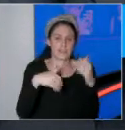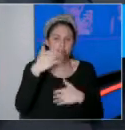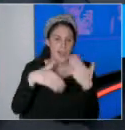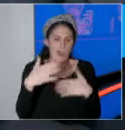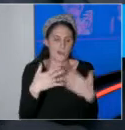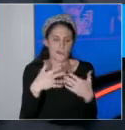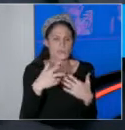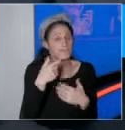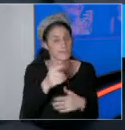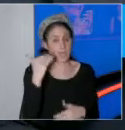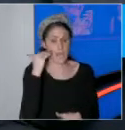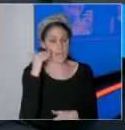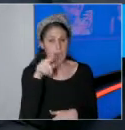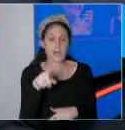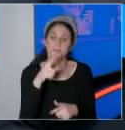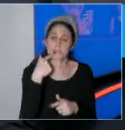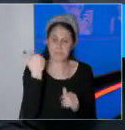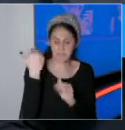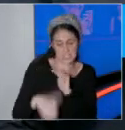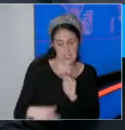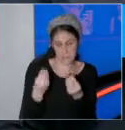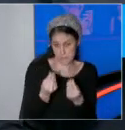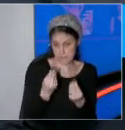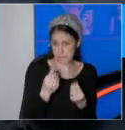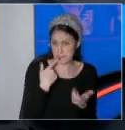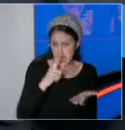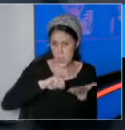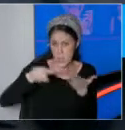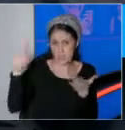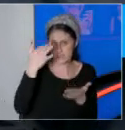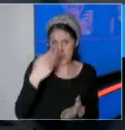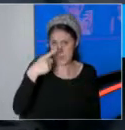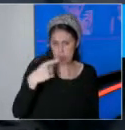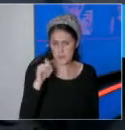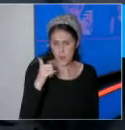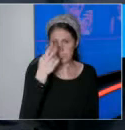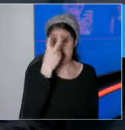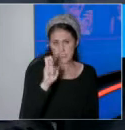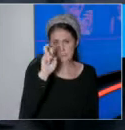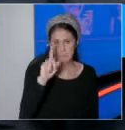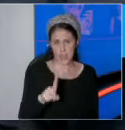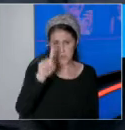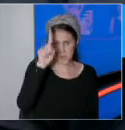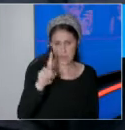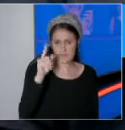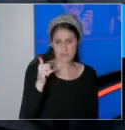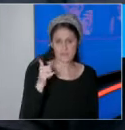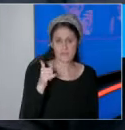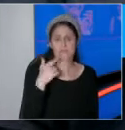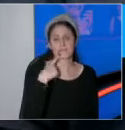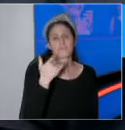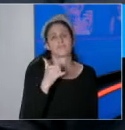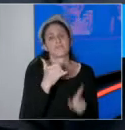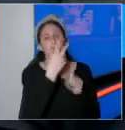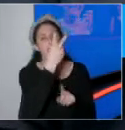אצל האמריקאים זה הולך להסתיים, מה זה, אוטוטו, עוד חודש וכמה ימים, נכון? ב-20 בינואר. ב-20